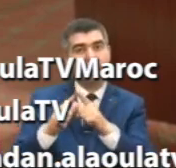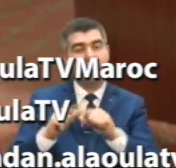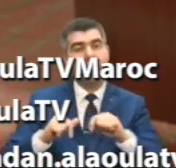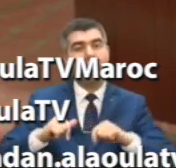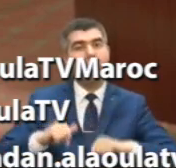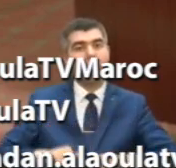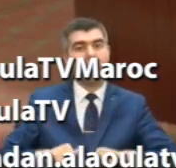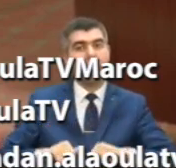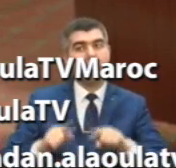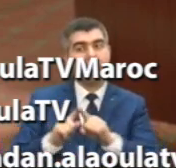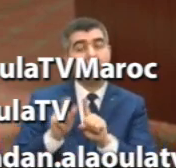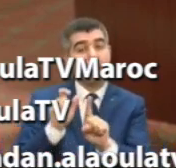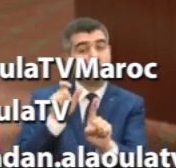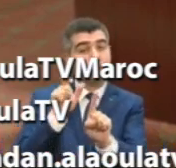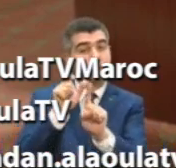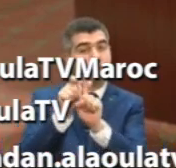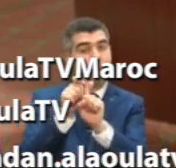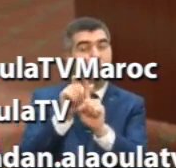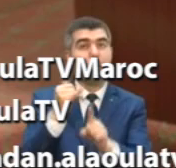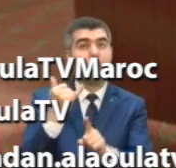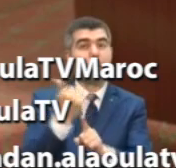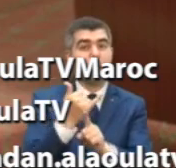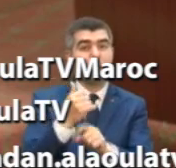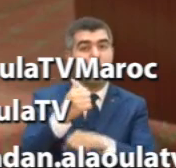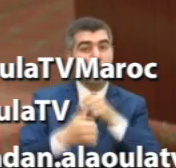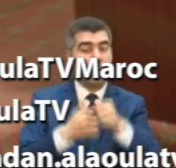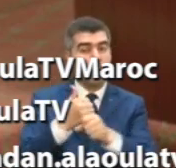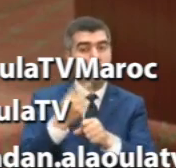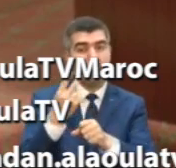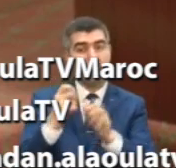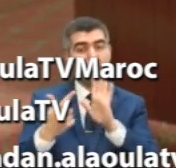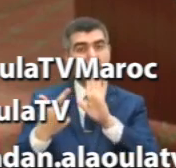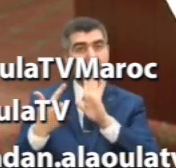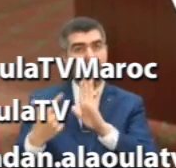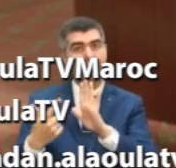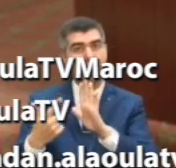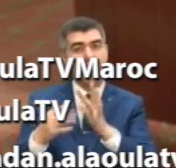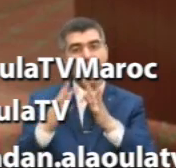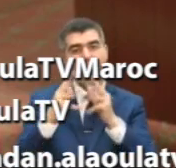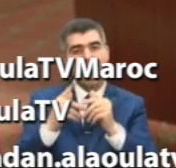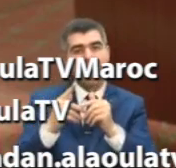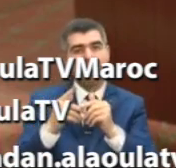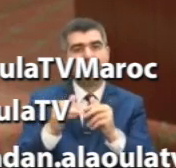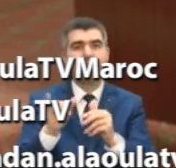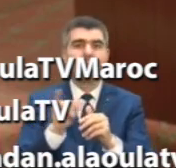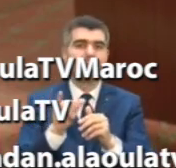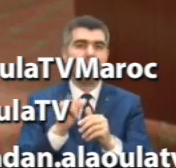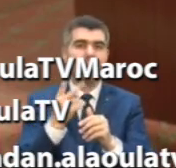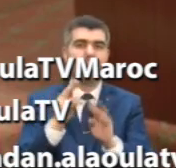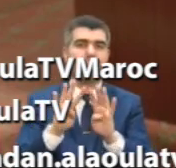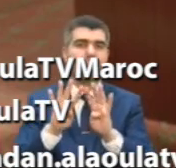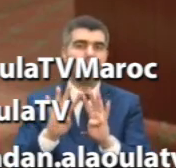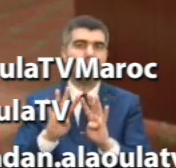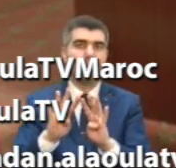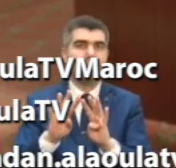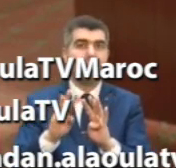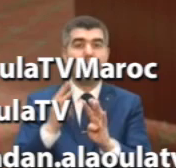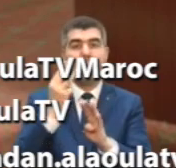المؤسسات العموميه، وانه هذا السنه 2017 الان مازال ما عندناش الارقام ديال 2018 نفذنا